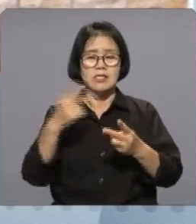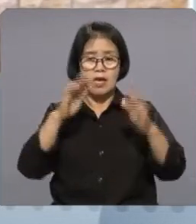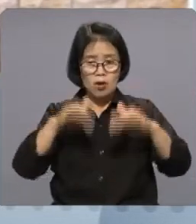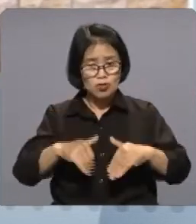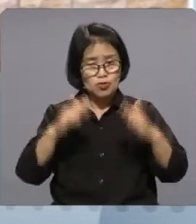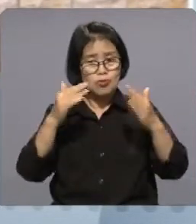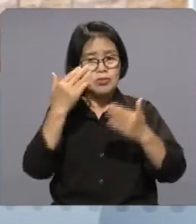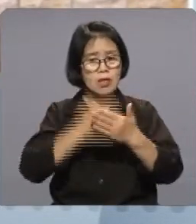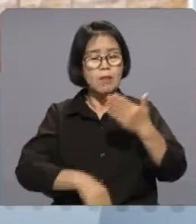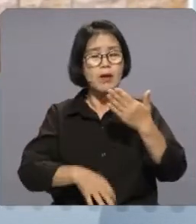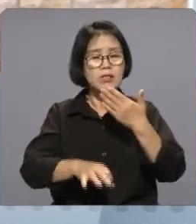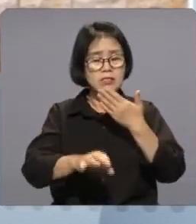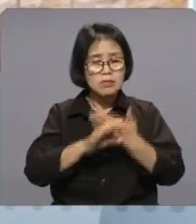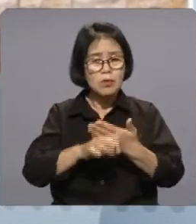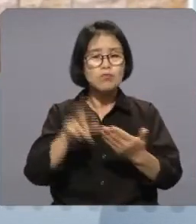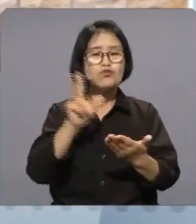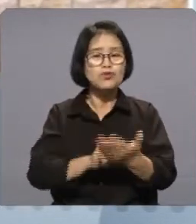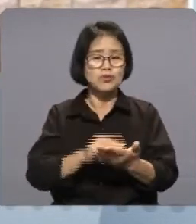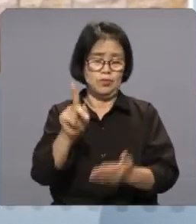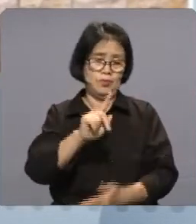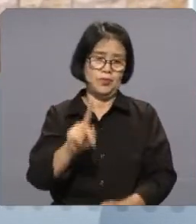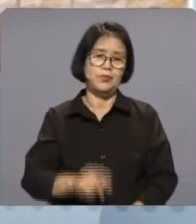남아있을 경우에는 어떤 문제가 생기는 겁니까?